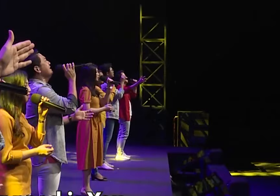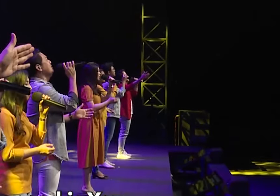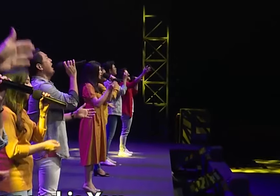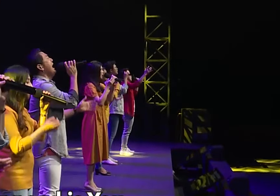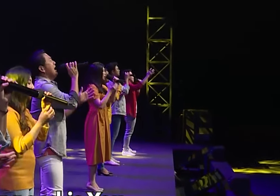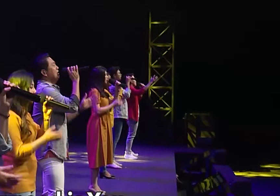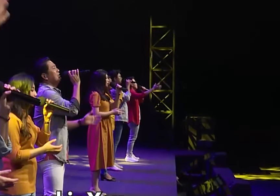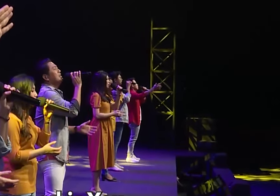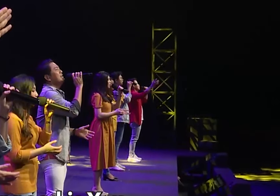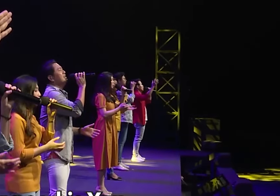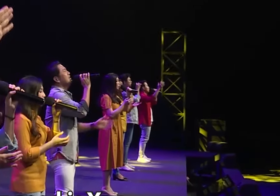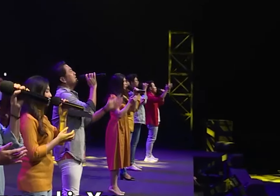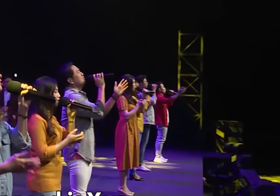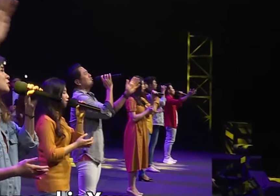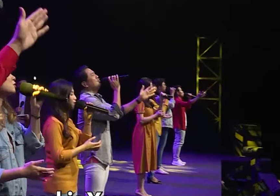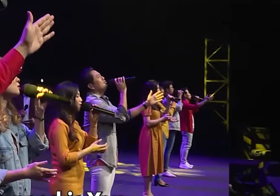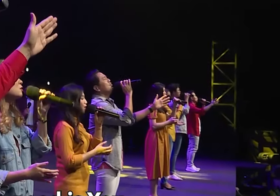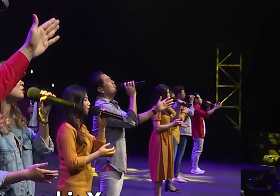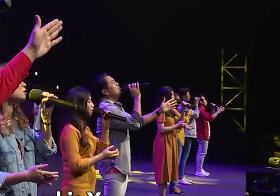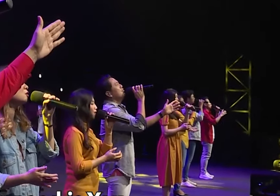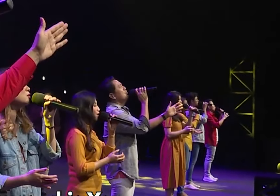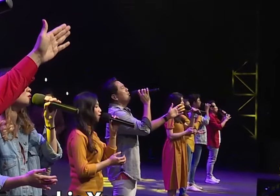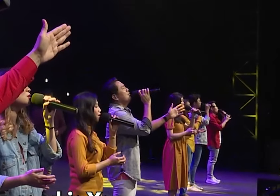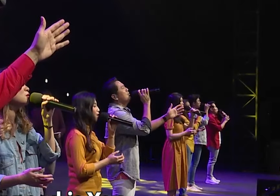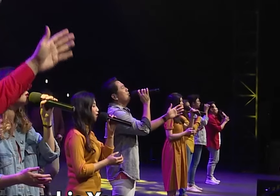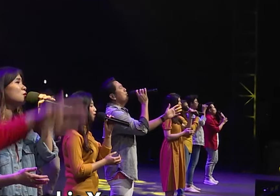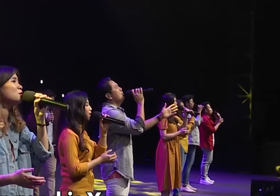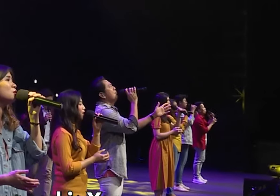need is you.